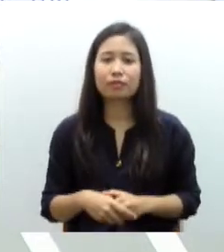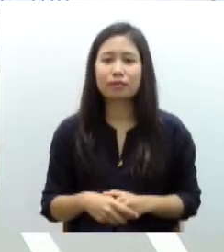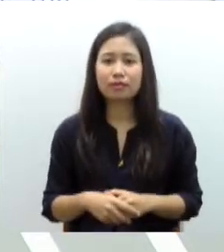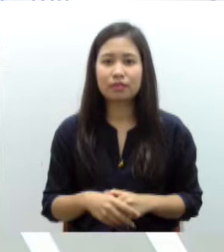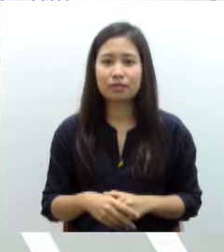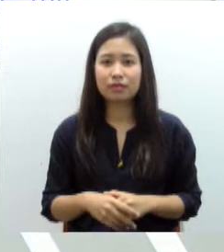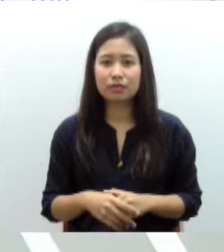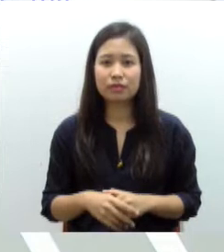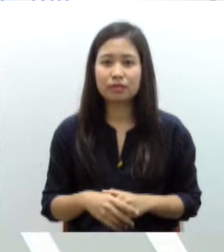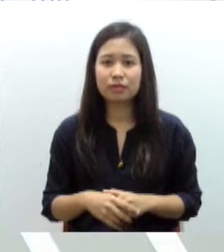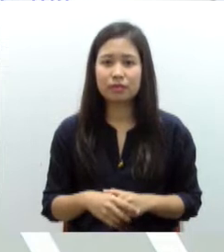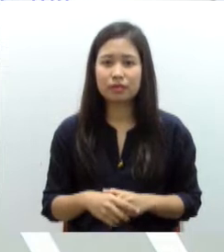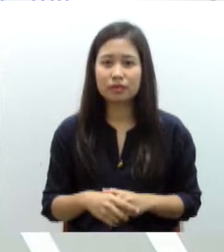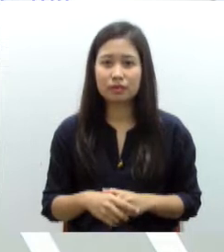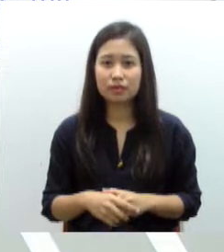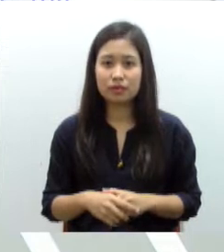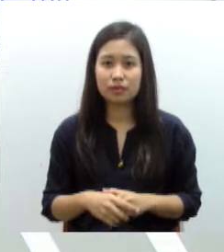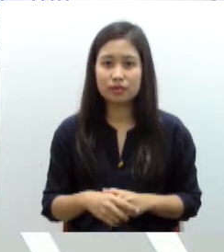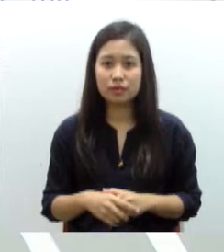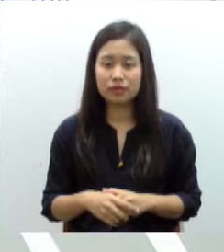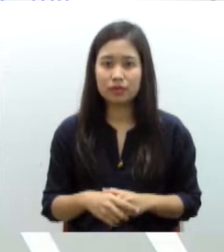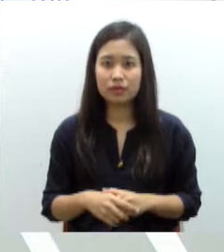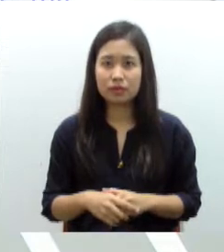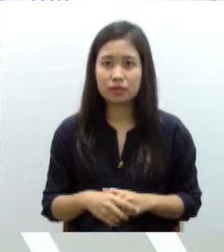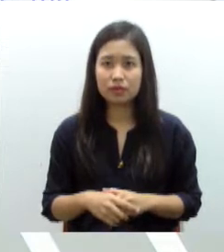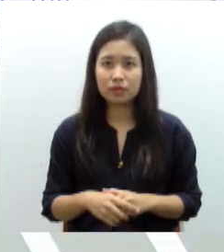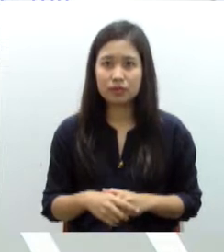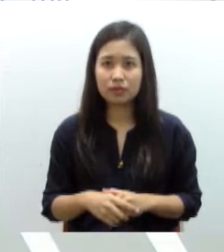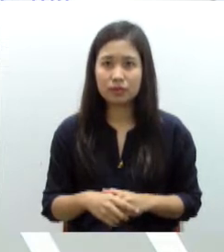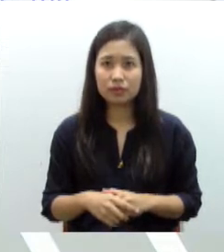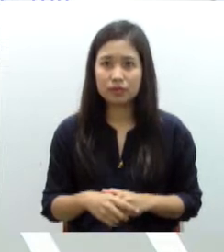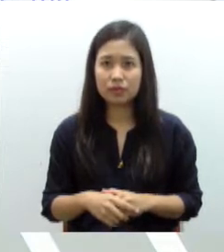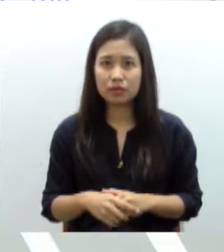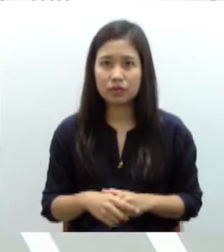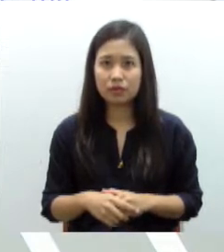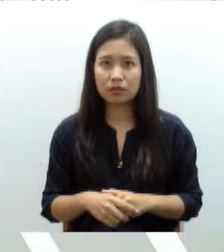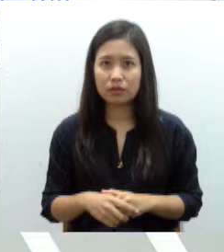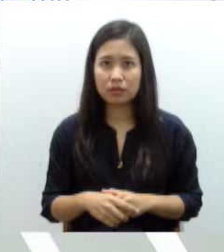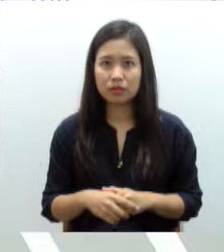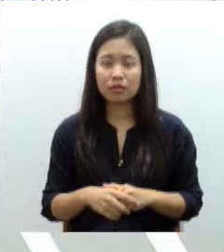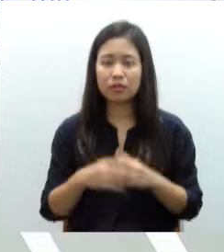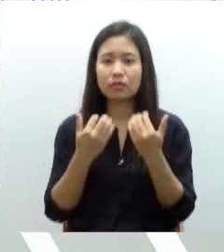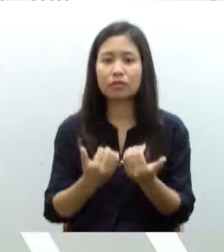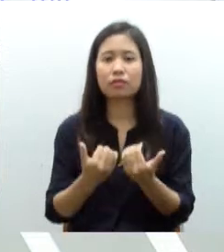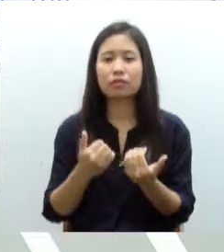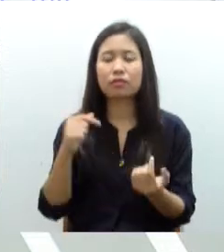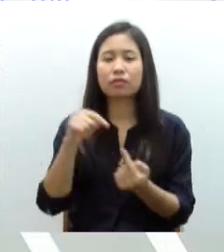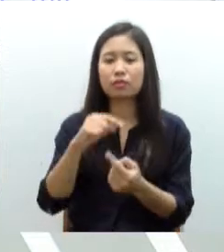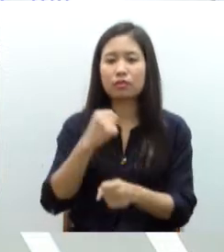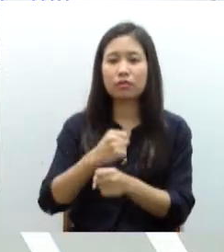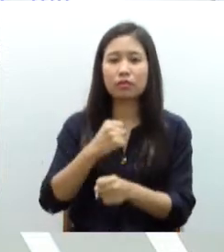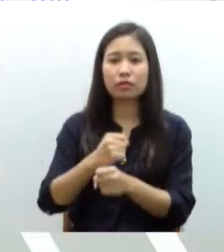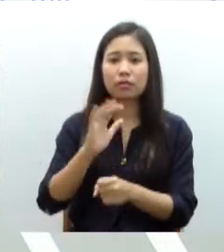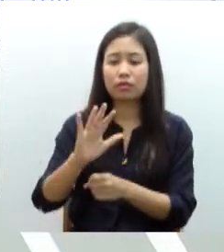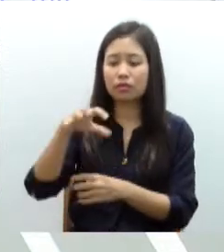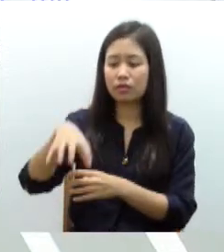ับท่านผู้ชมครับวันนี้เรามาพูดคุยกันนะครับในประเด็นของเรื่องของการประเมินคุณธรรมและความโปร่งใสในการดำเนินงานของหน่วยง